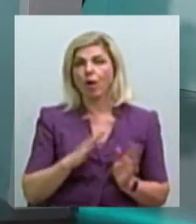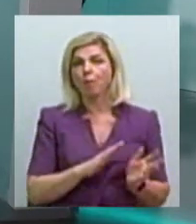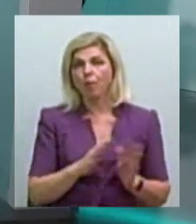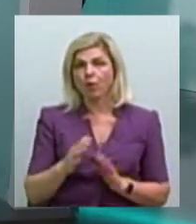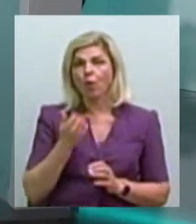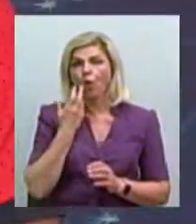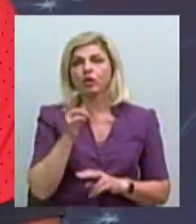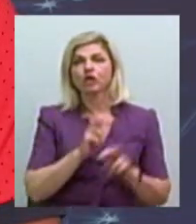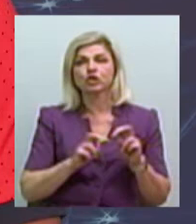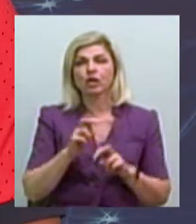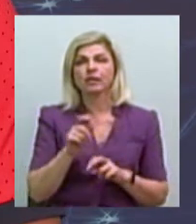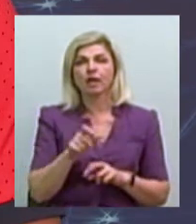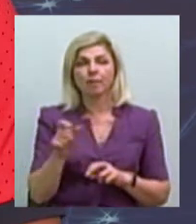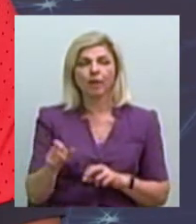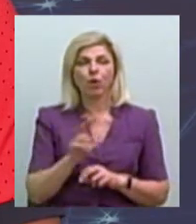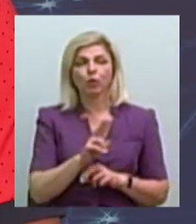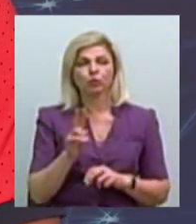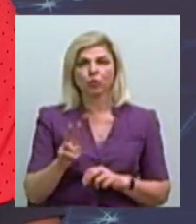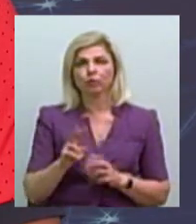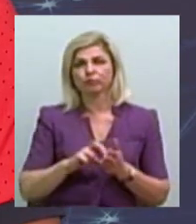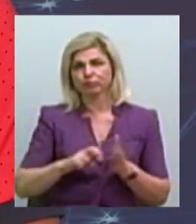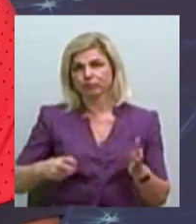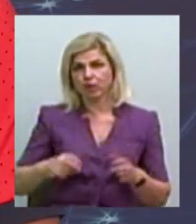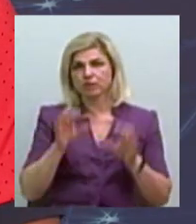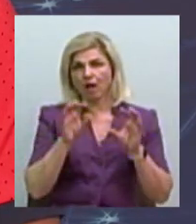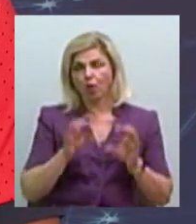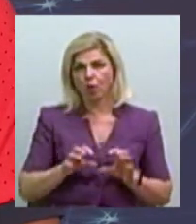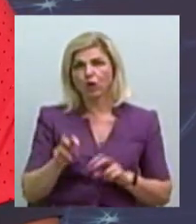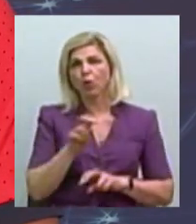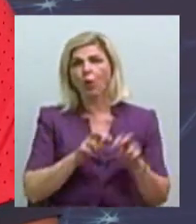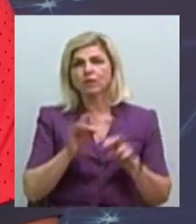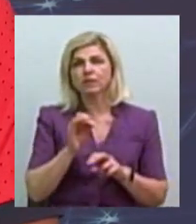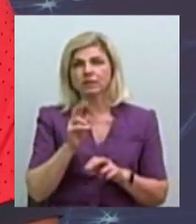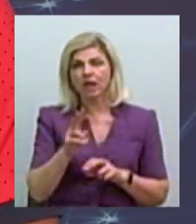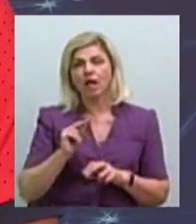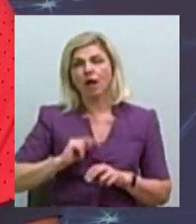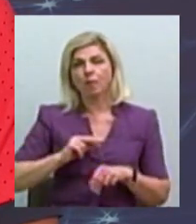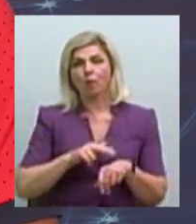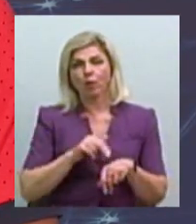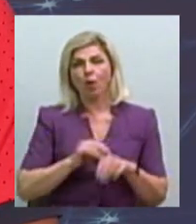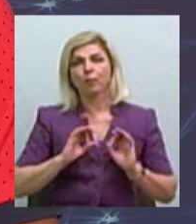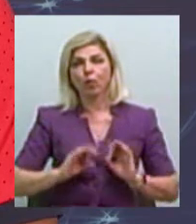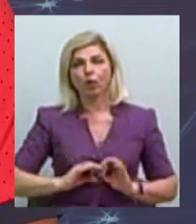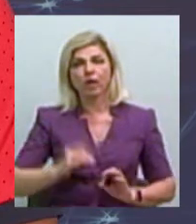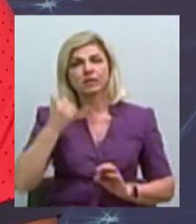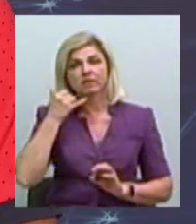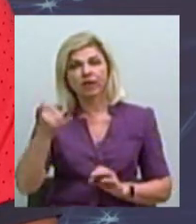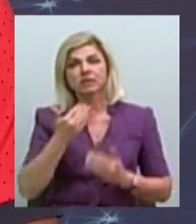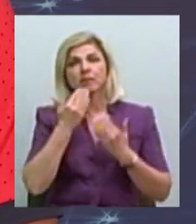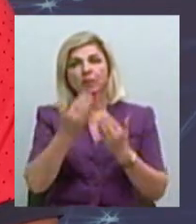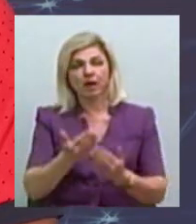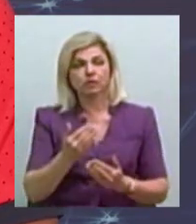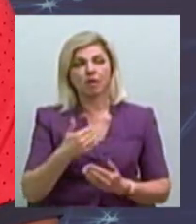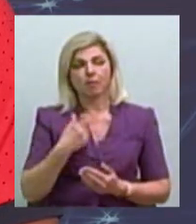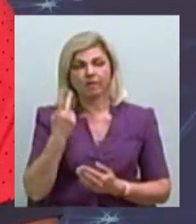ребят каких-то, которые там уклоняются от закона или каких-то розысках. Сотрудники полиции, прокуратуры звонят, бывают, спрашивают, задают вопросы о этих людях.